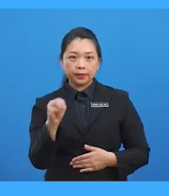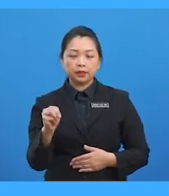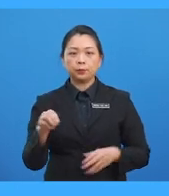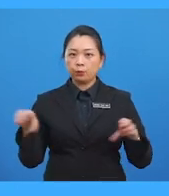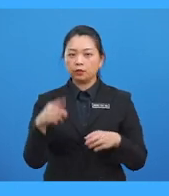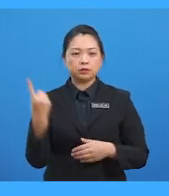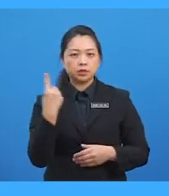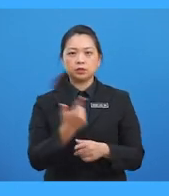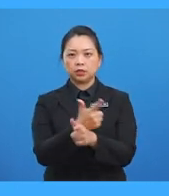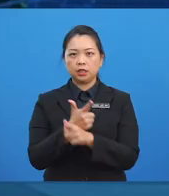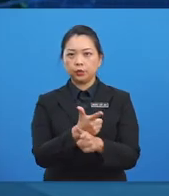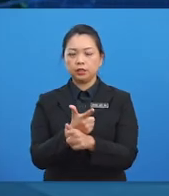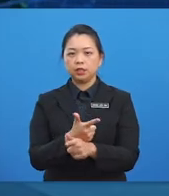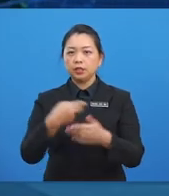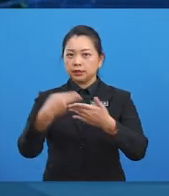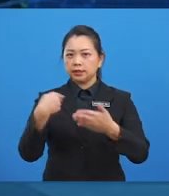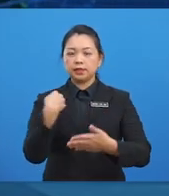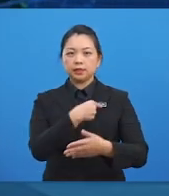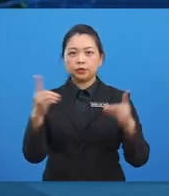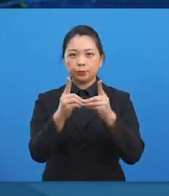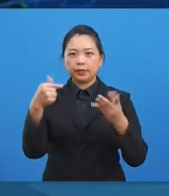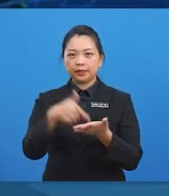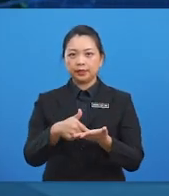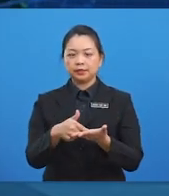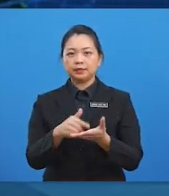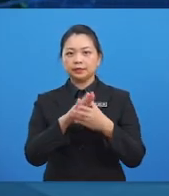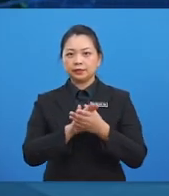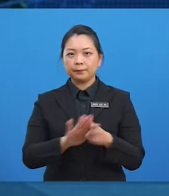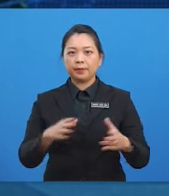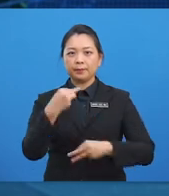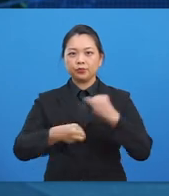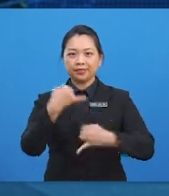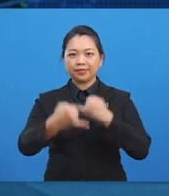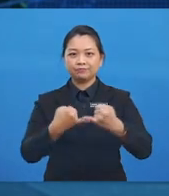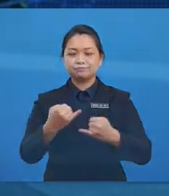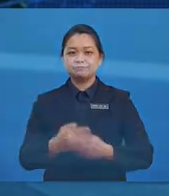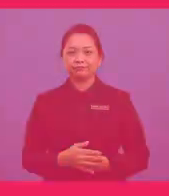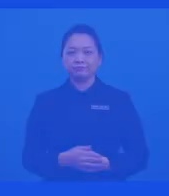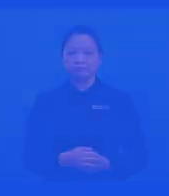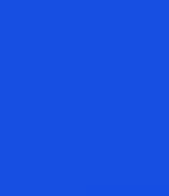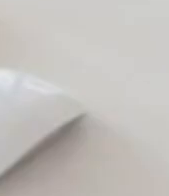sentiasa dilindungi. Sehingga kita berjumpa lagi. Selamat maju jaya!